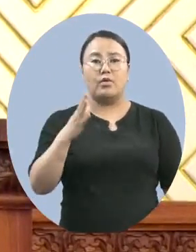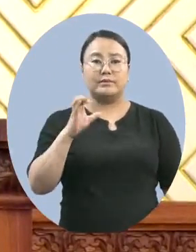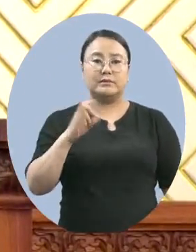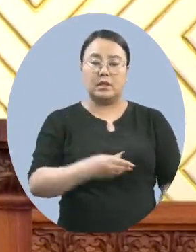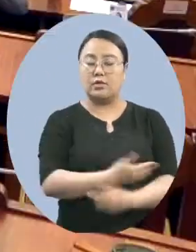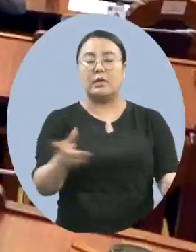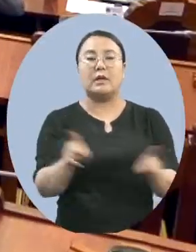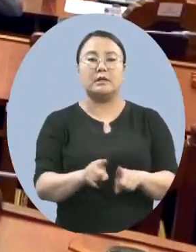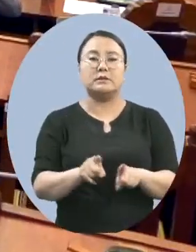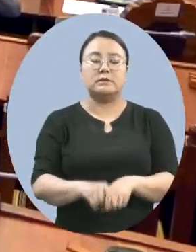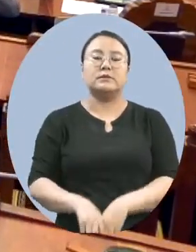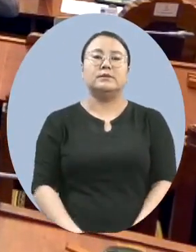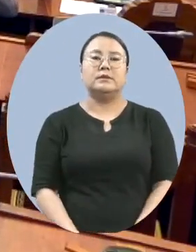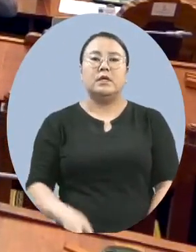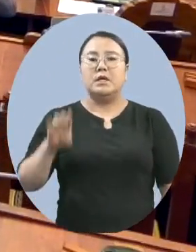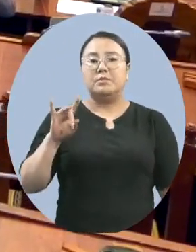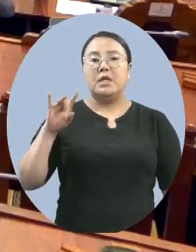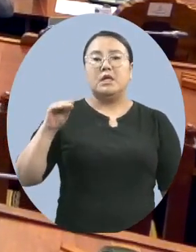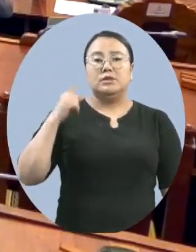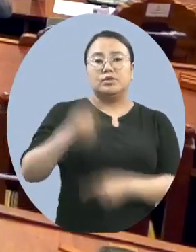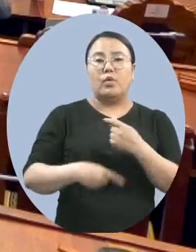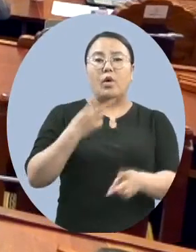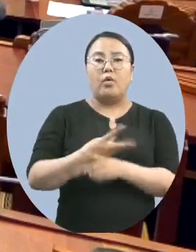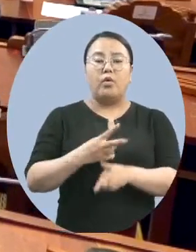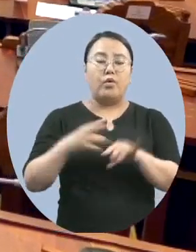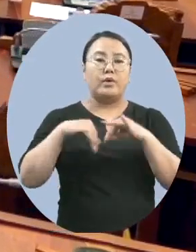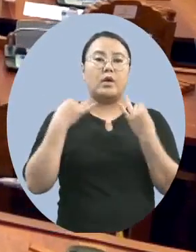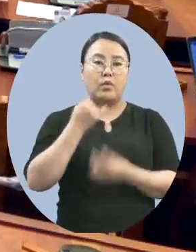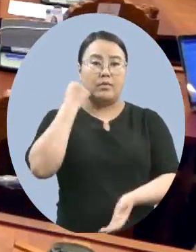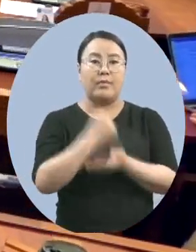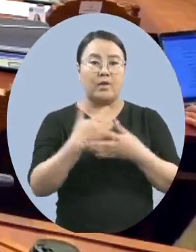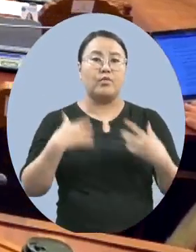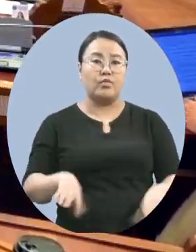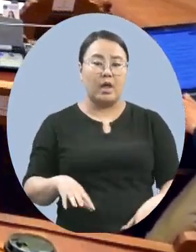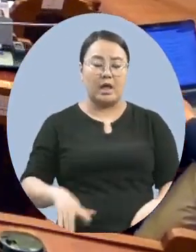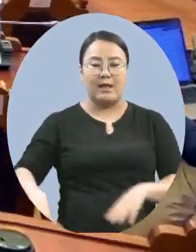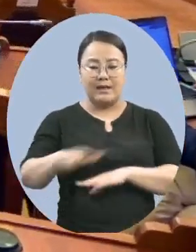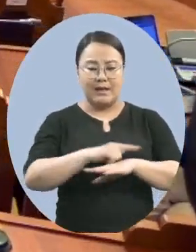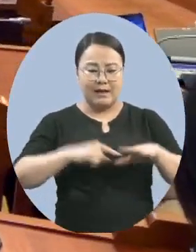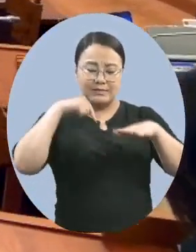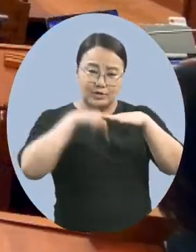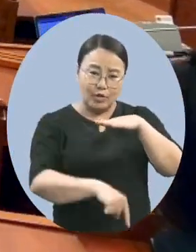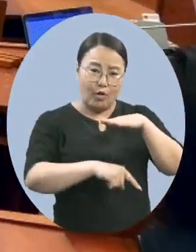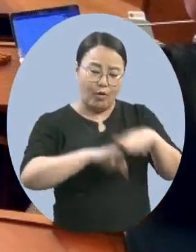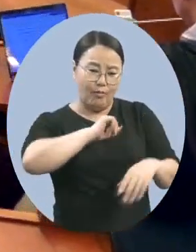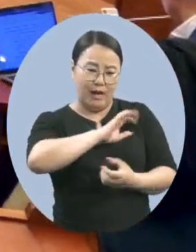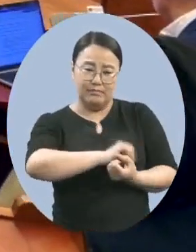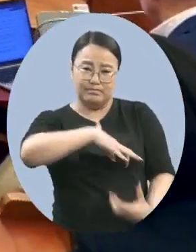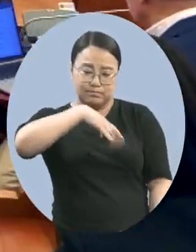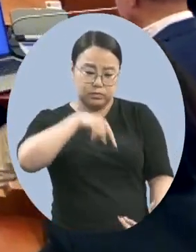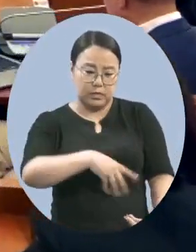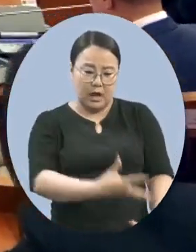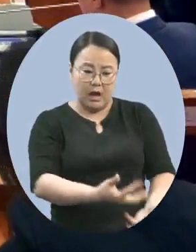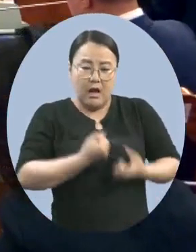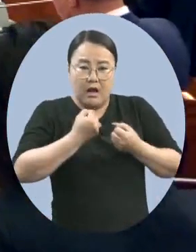байх гişиг гэж. Биеийн тухай хуулийг улсын хурал баталсан. Ер нь ингээ газрын дорх баялагаа цаашид